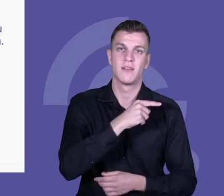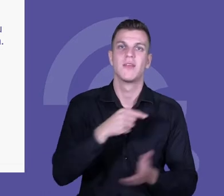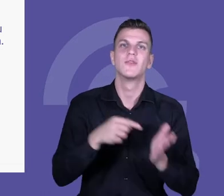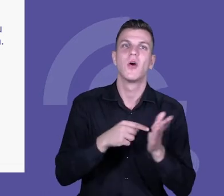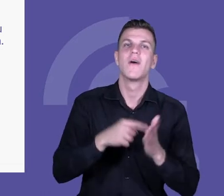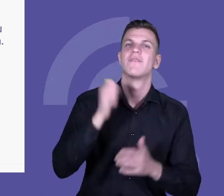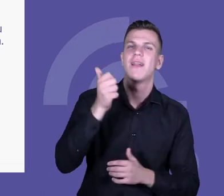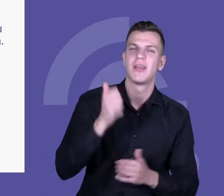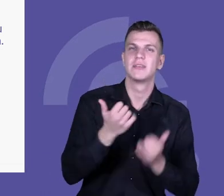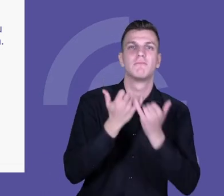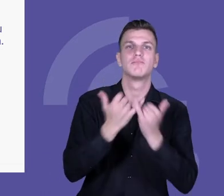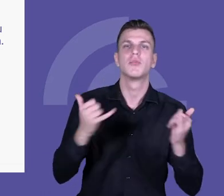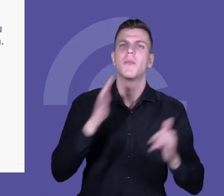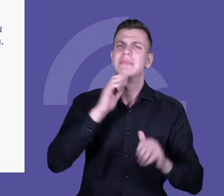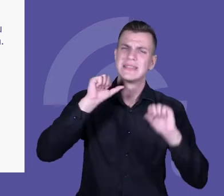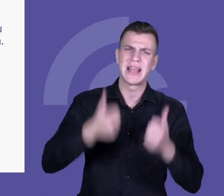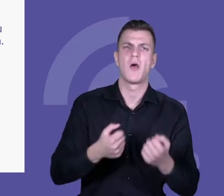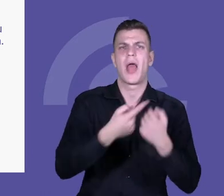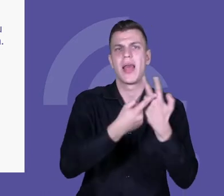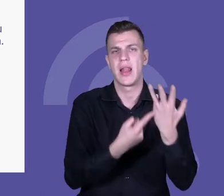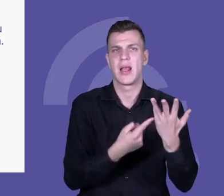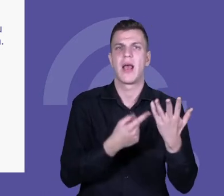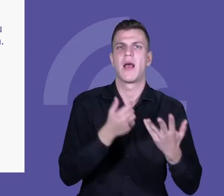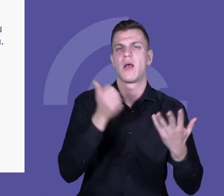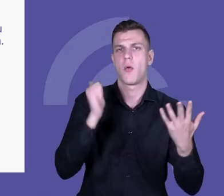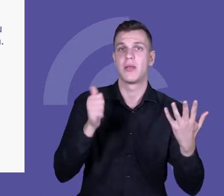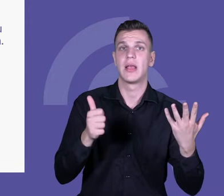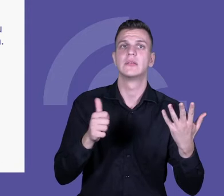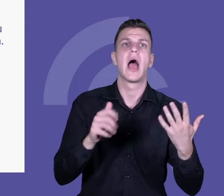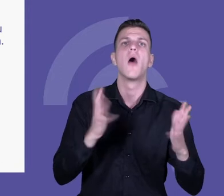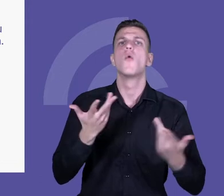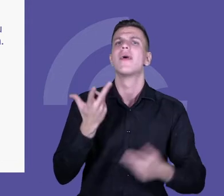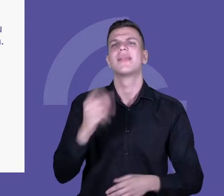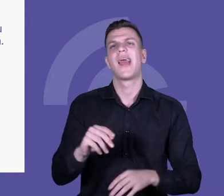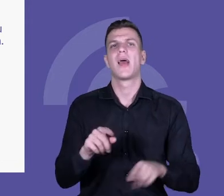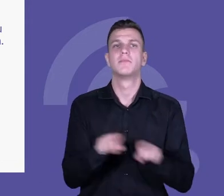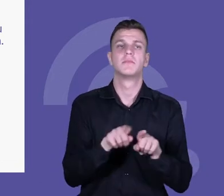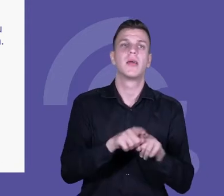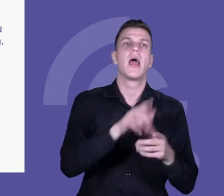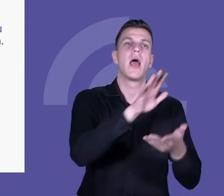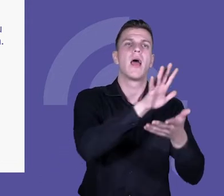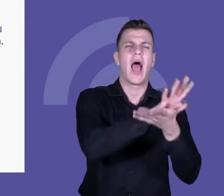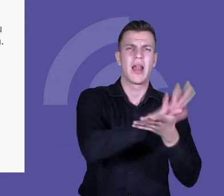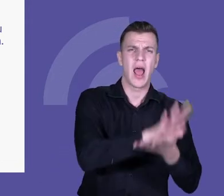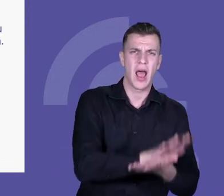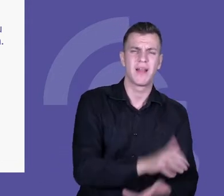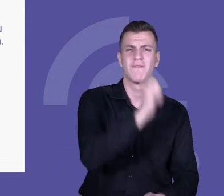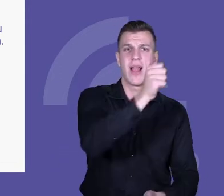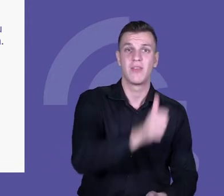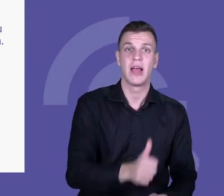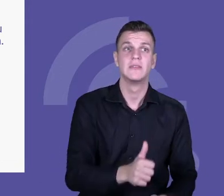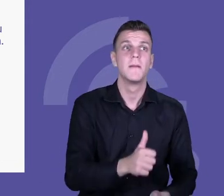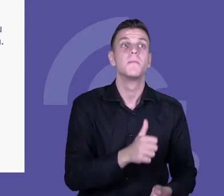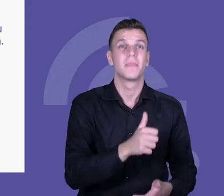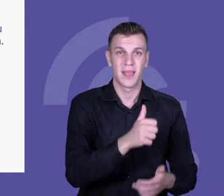kompetencji zamiast takiego chaosu trochę definicyjnego, który ułatwia prześlizgiwanie się po temacie i takie kiwanie głowami, tak, tak,